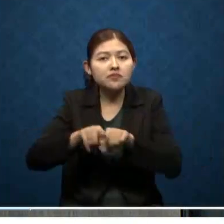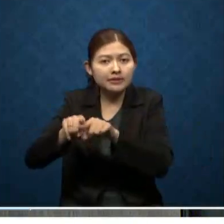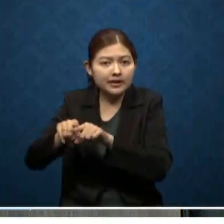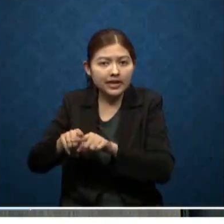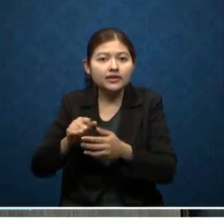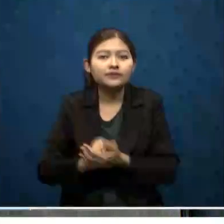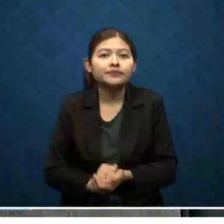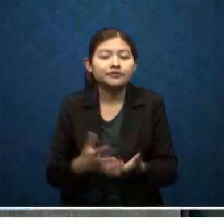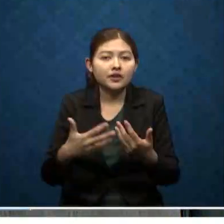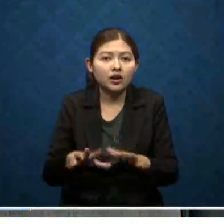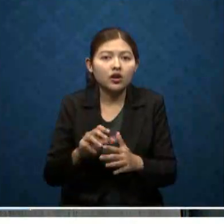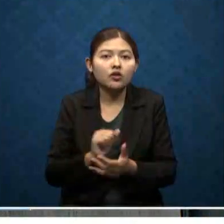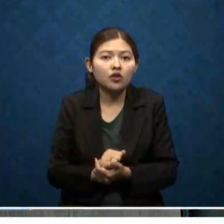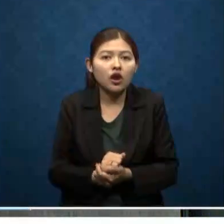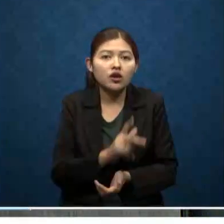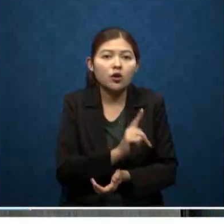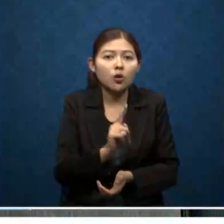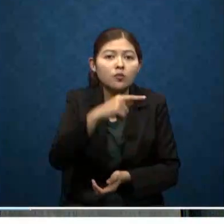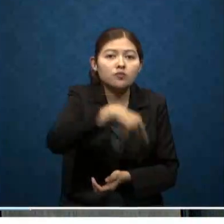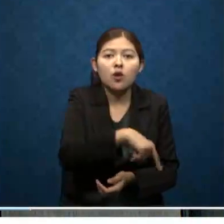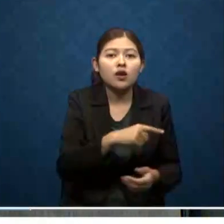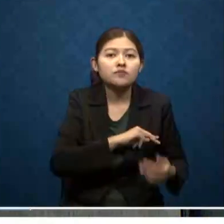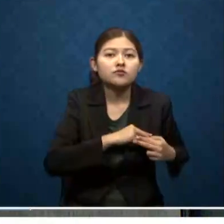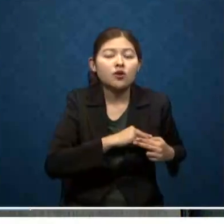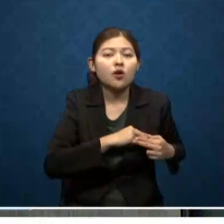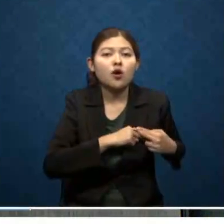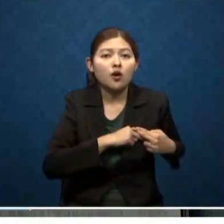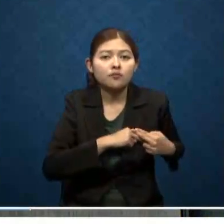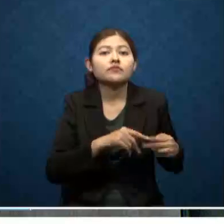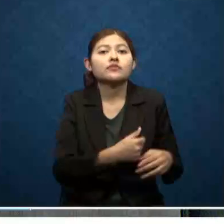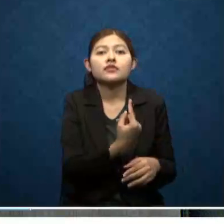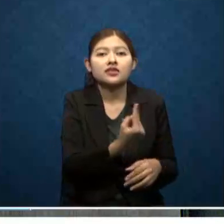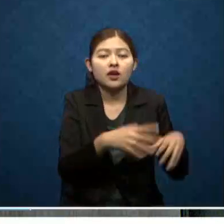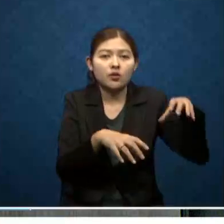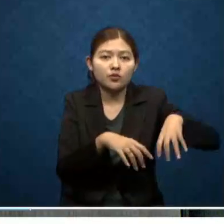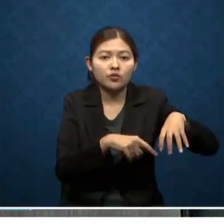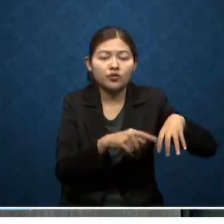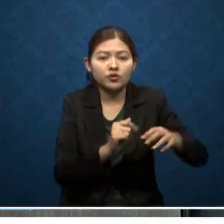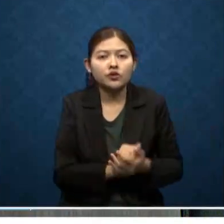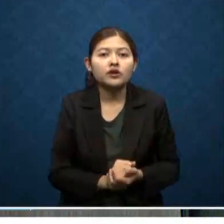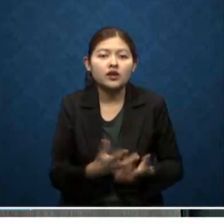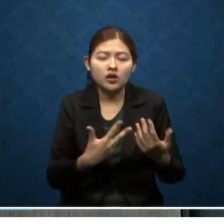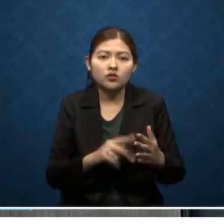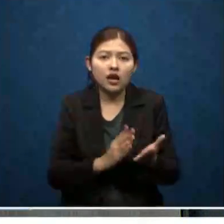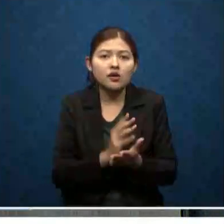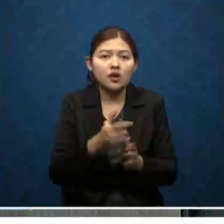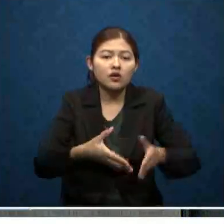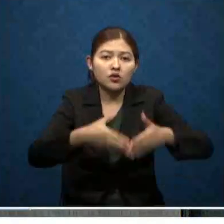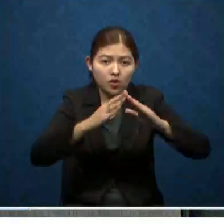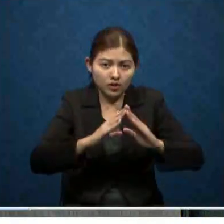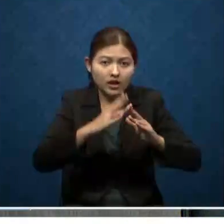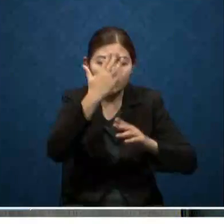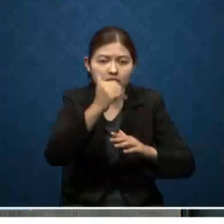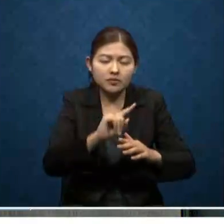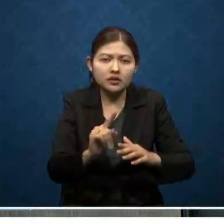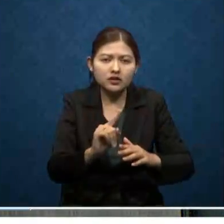ที่เอ่อกกพที่เดียวนะครับเรตจะเป็นผู้ที่อนุญาตให้ในช่วงในการก่อตั้งทำไมถึงเป็น